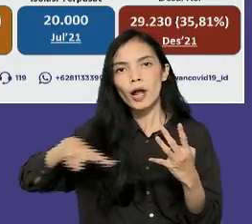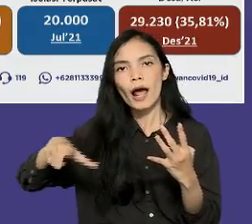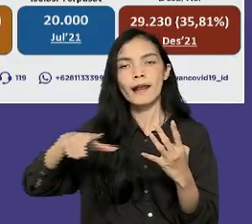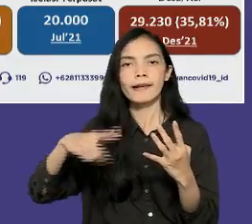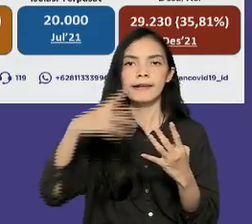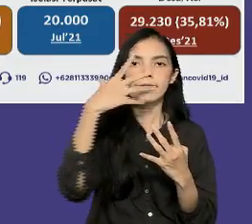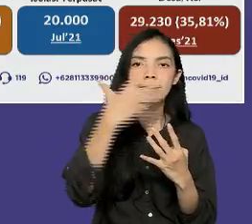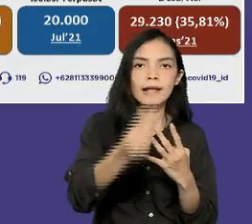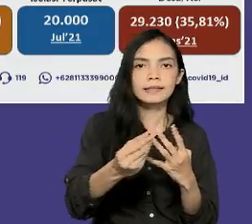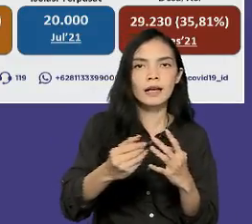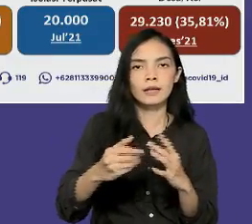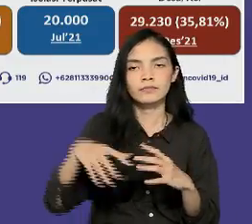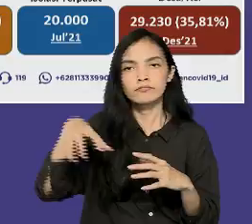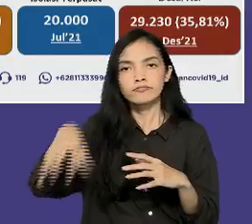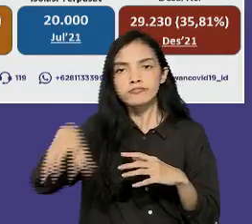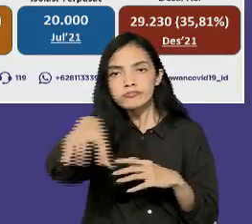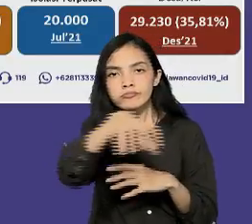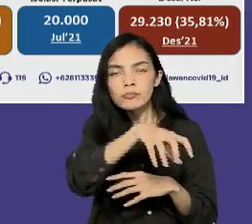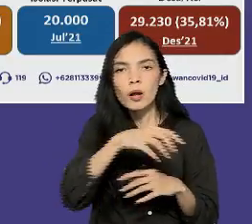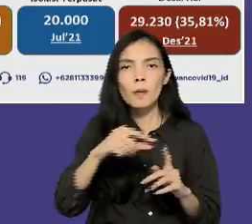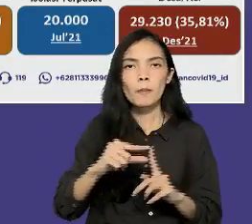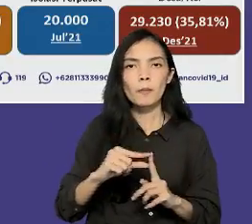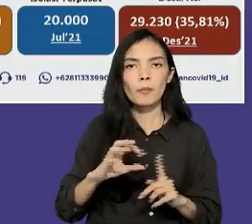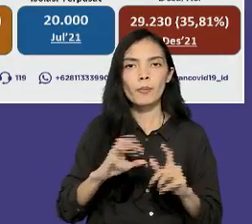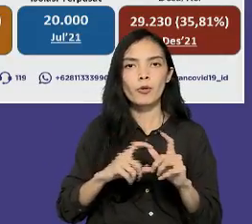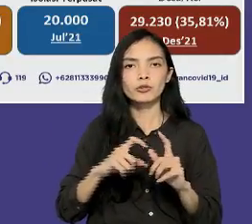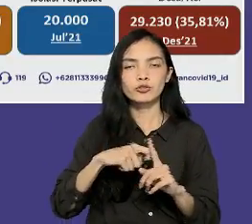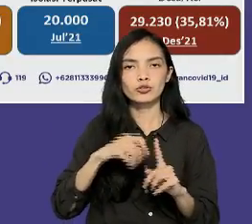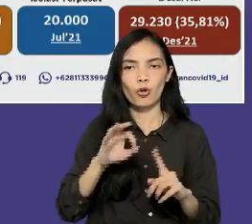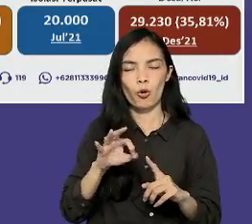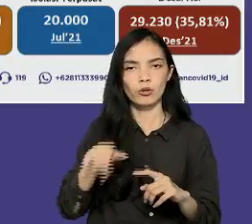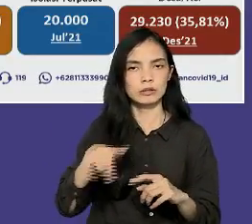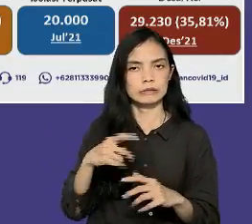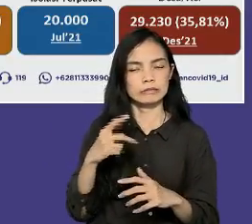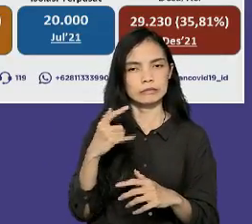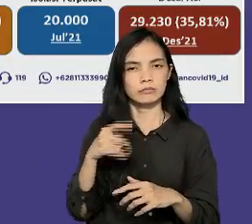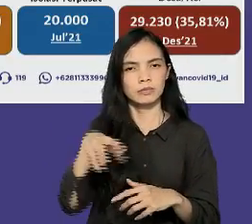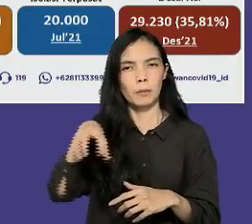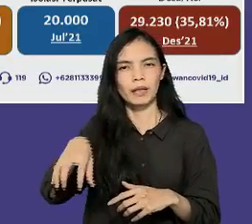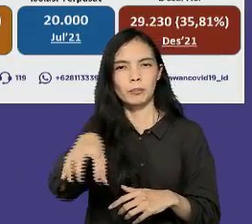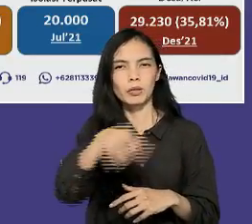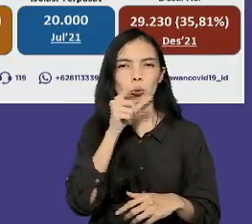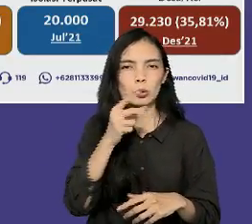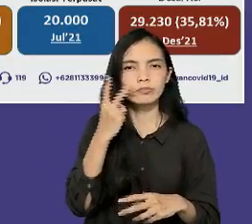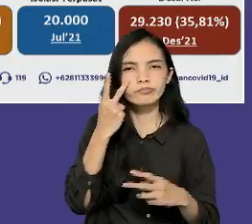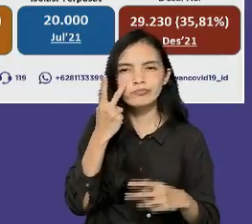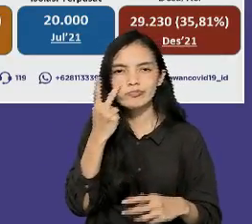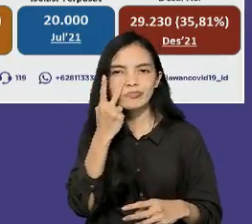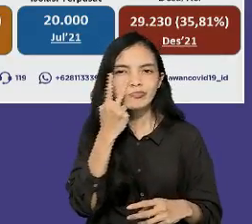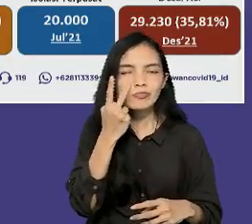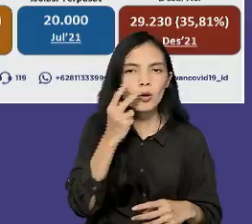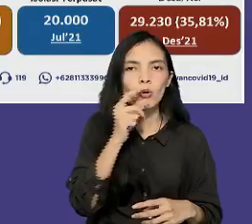Posko desa atau kelurahan ini menjadi alat pengawasan kita hingga di titik terendah